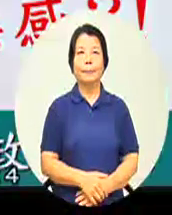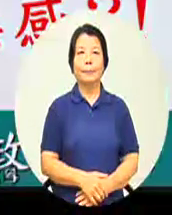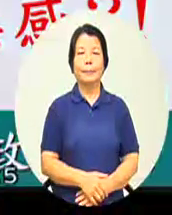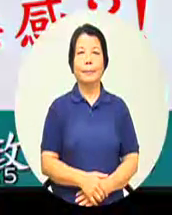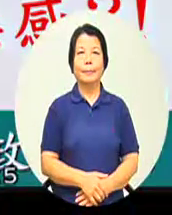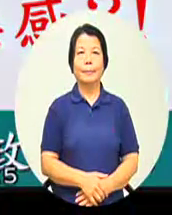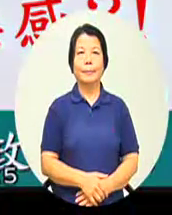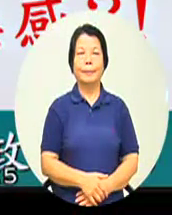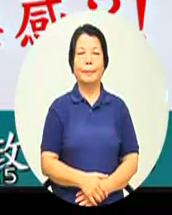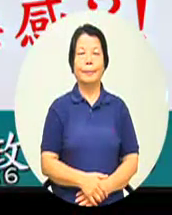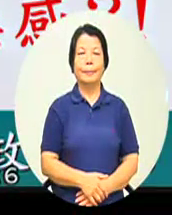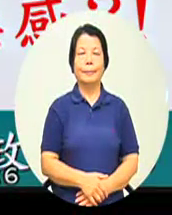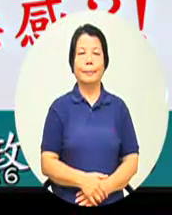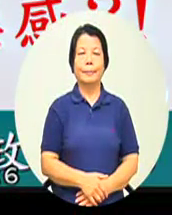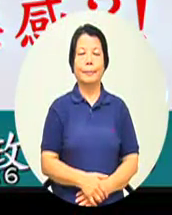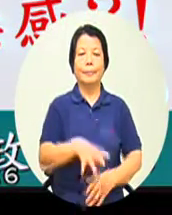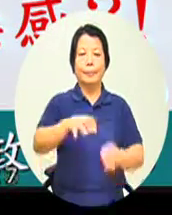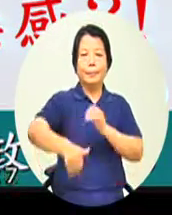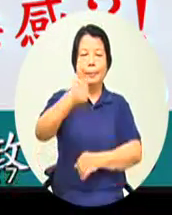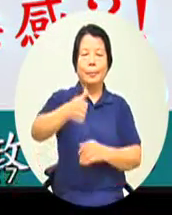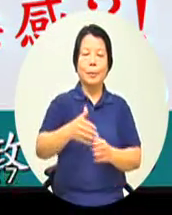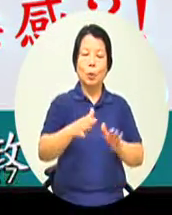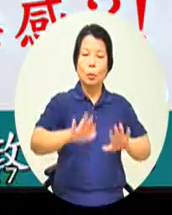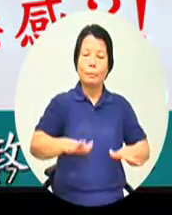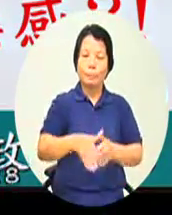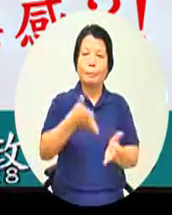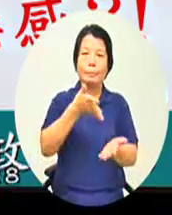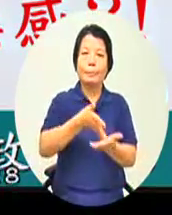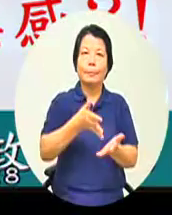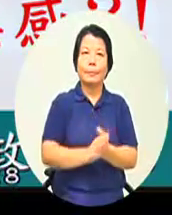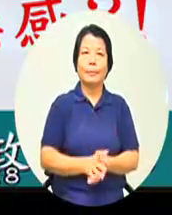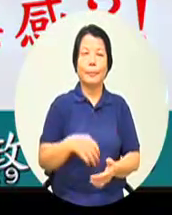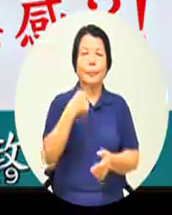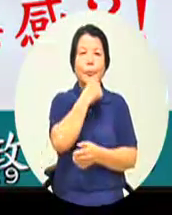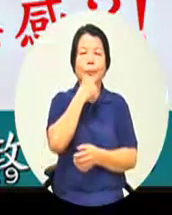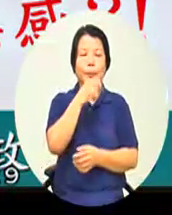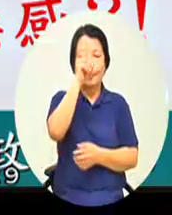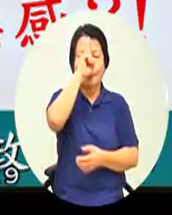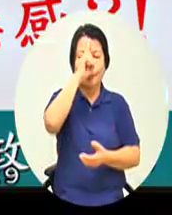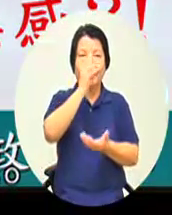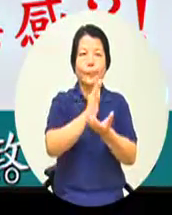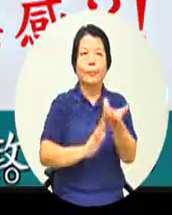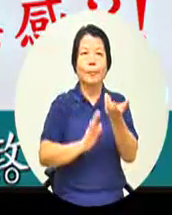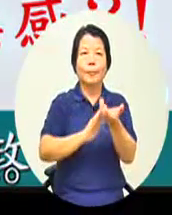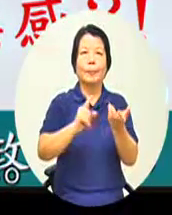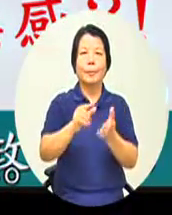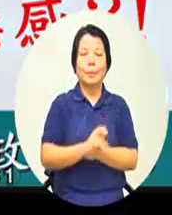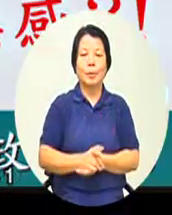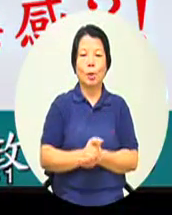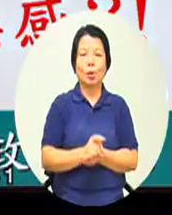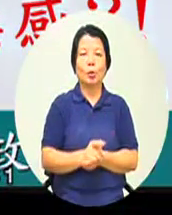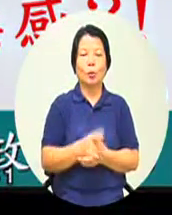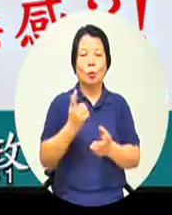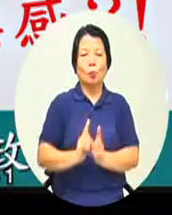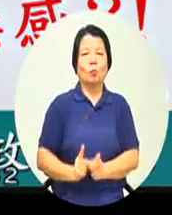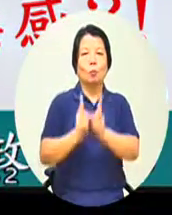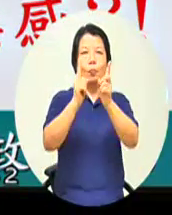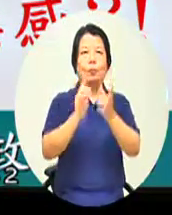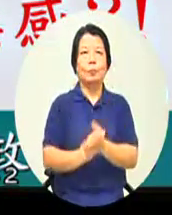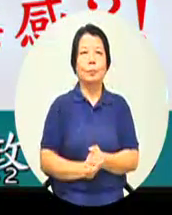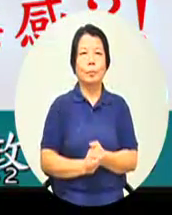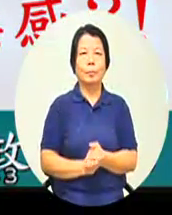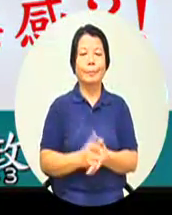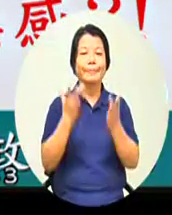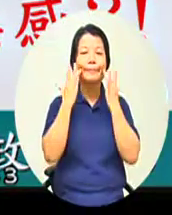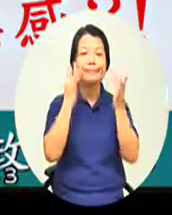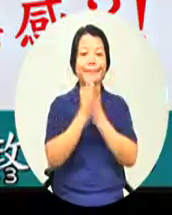那个局长，我今天要讲的就是营养午餐了哈，又涨了哈，菜色有